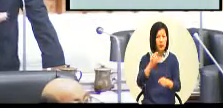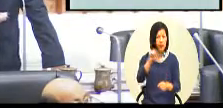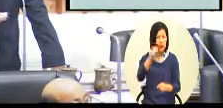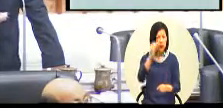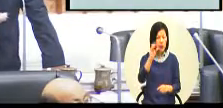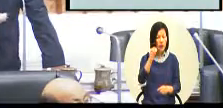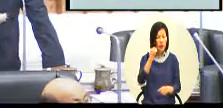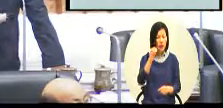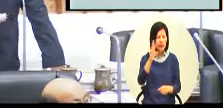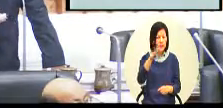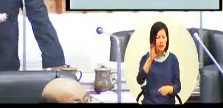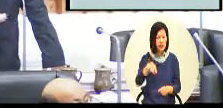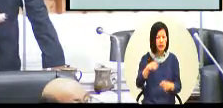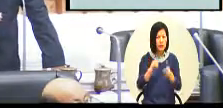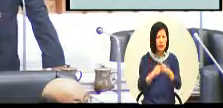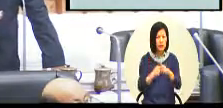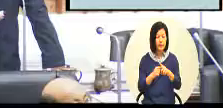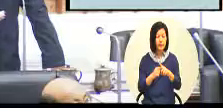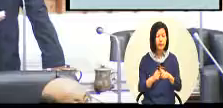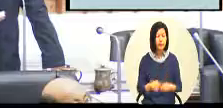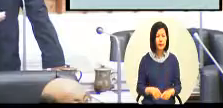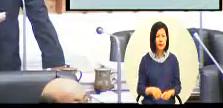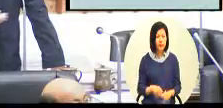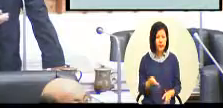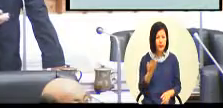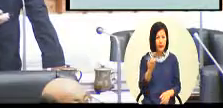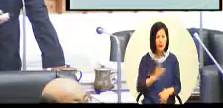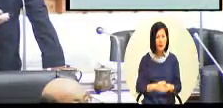以上。台湾的人口